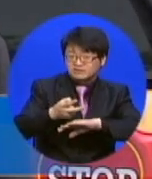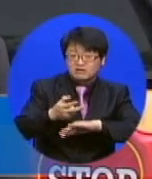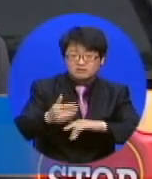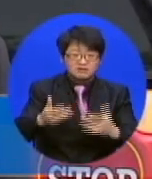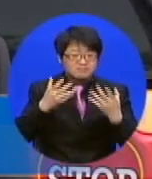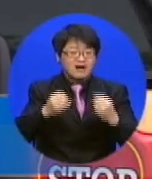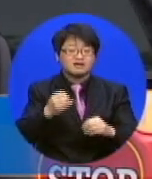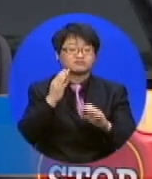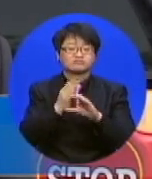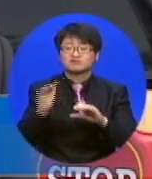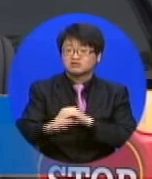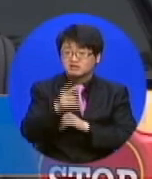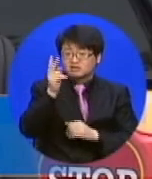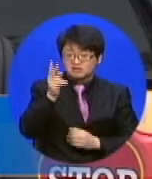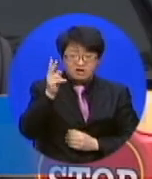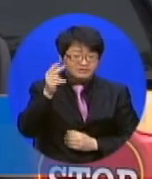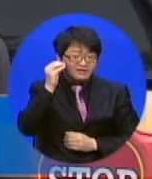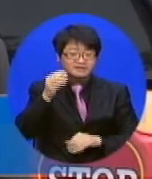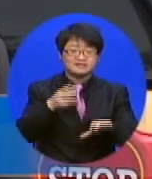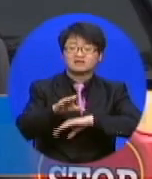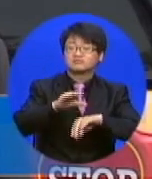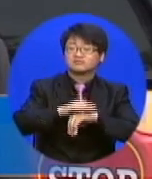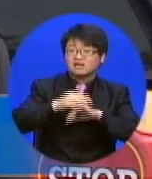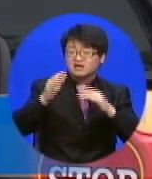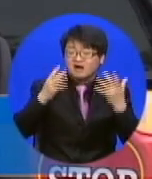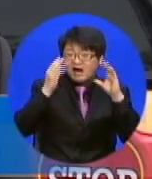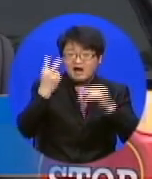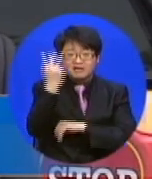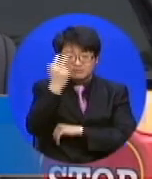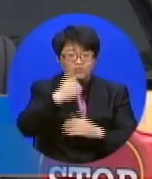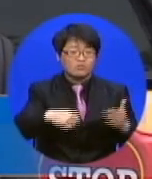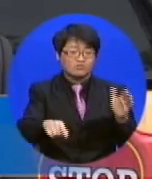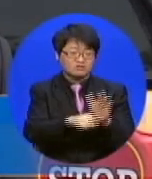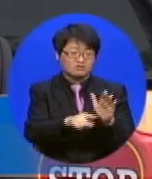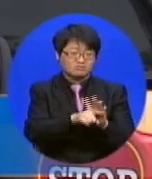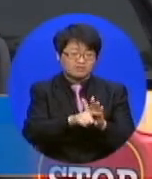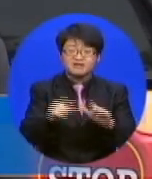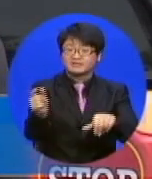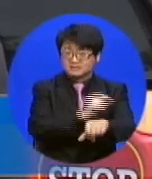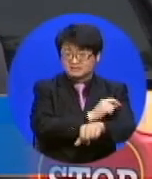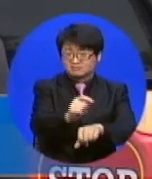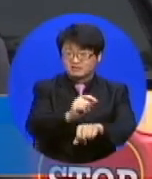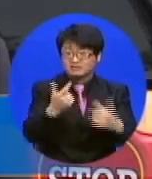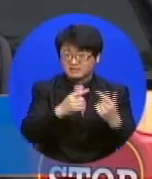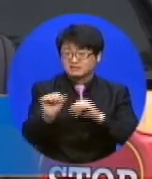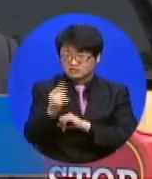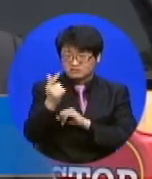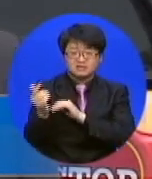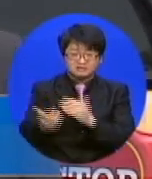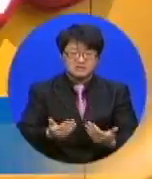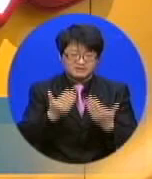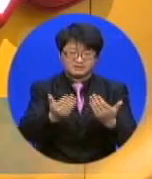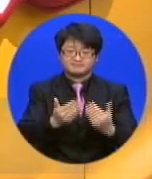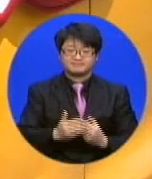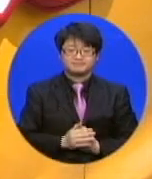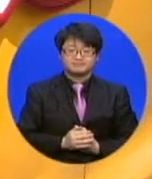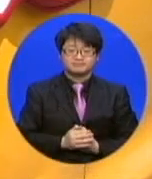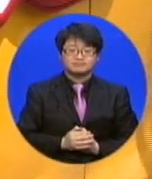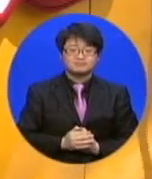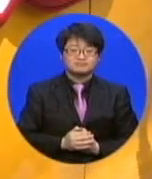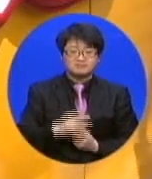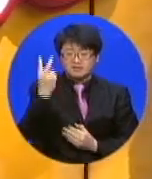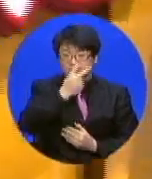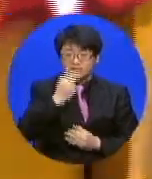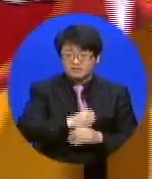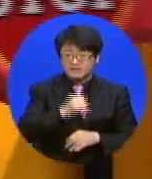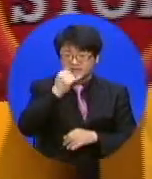상황에서 저희 현대자동차가 어린이 교통안전보호를 위해서 특별히 이런 기회를 만들게 되었습니다.